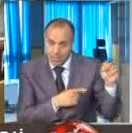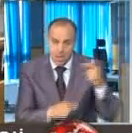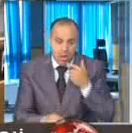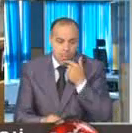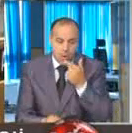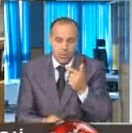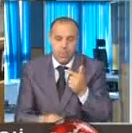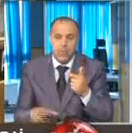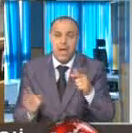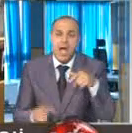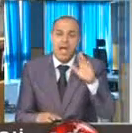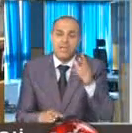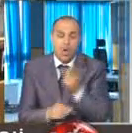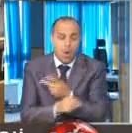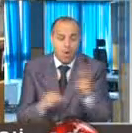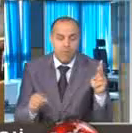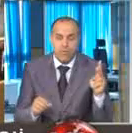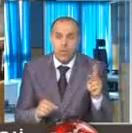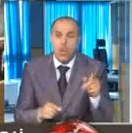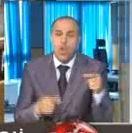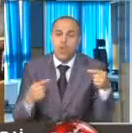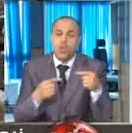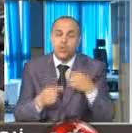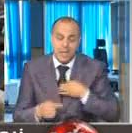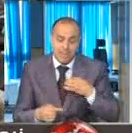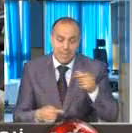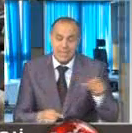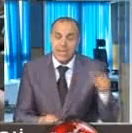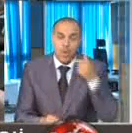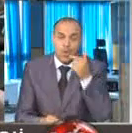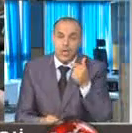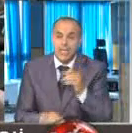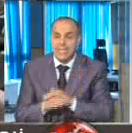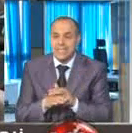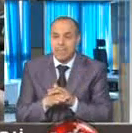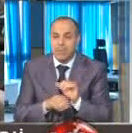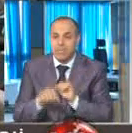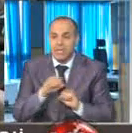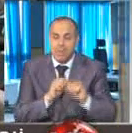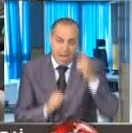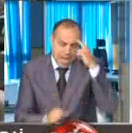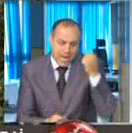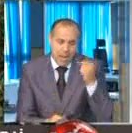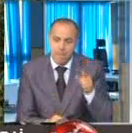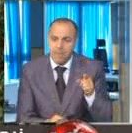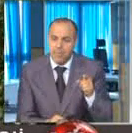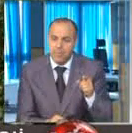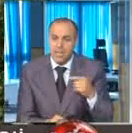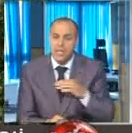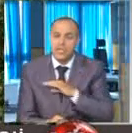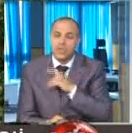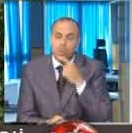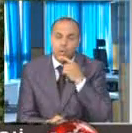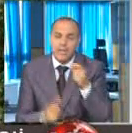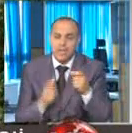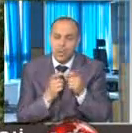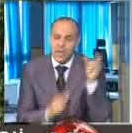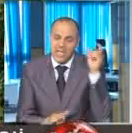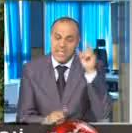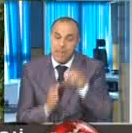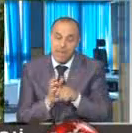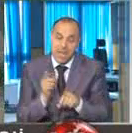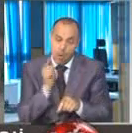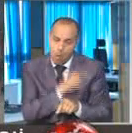أن معظم أعمال العنف ضد المدنيين في سوريا بسبب التنظيمات الإرهابية، في إشارة إلى ما يعرف بتنظيم